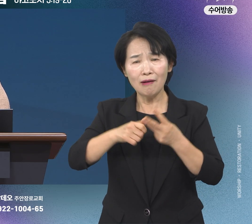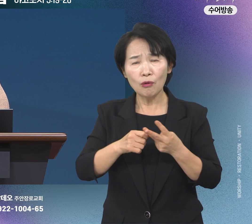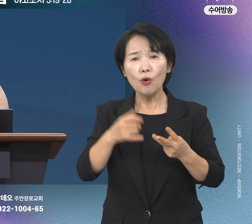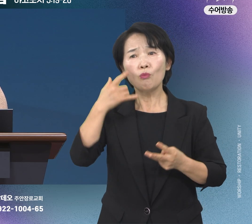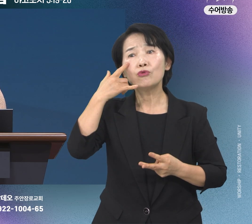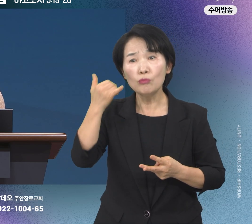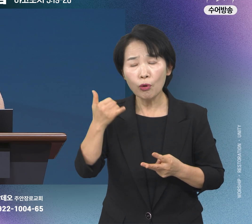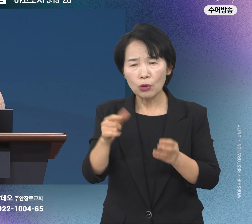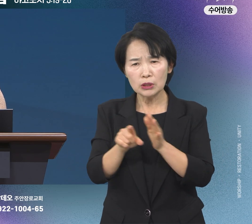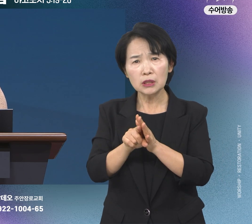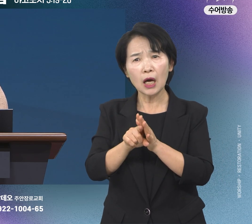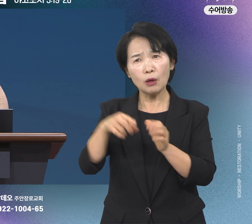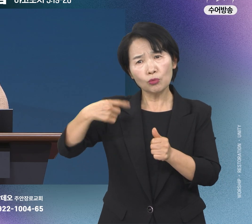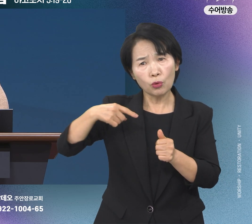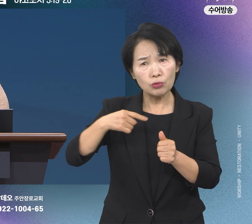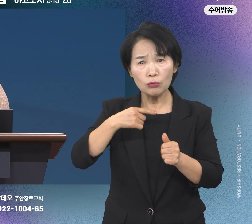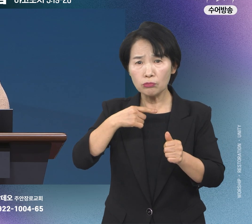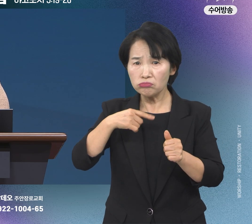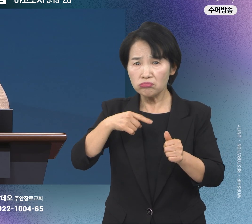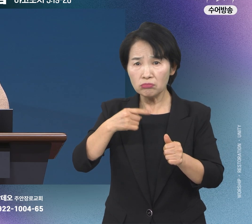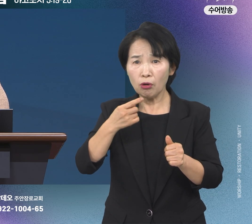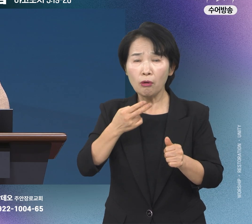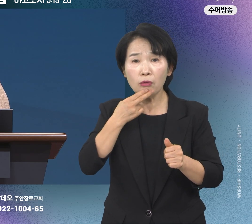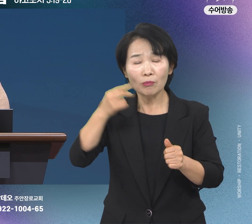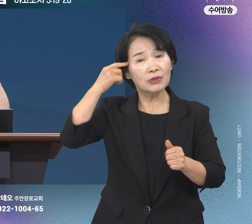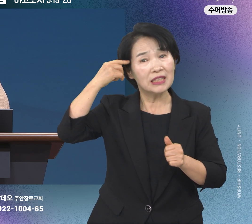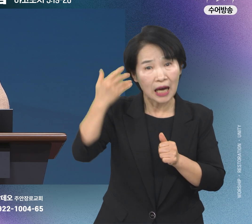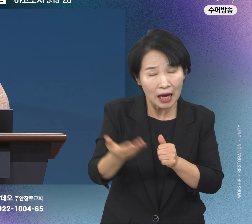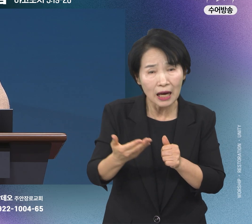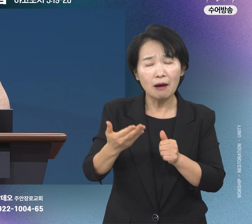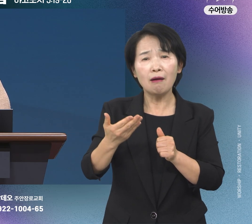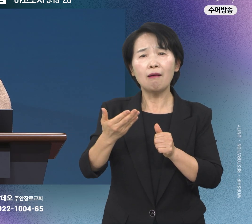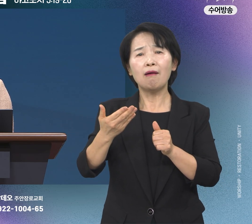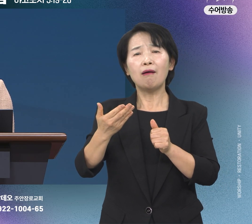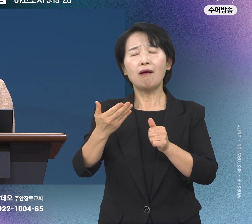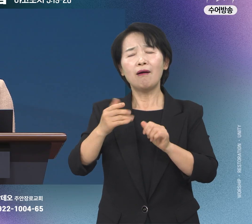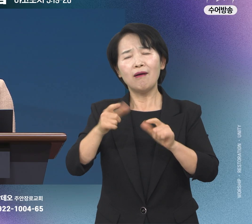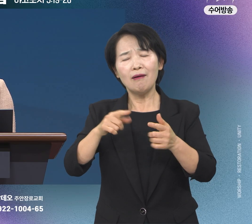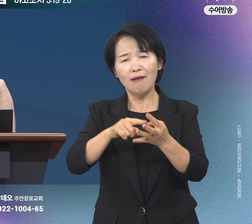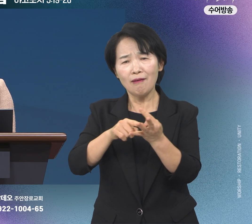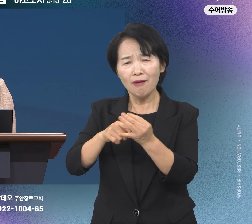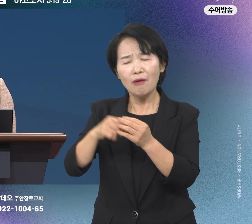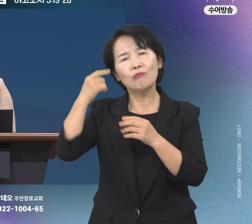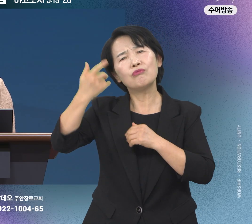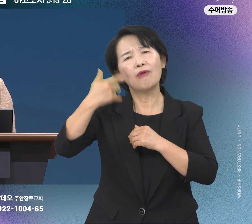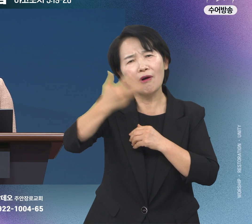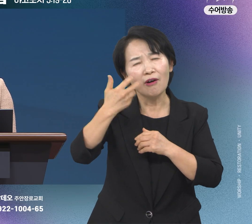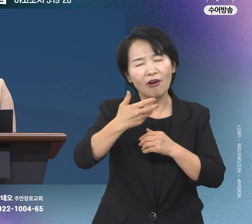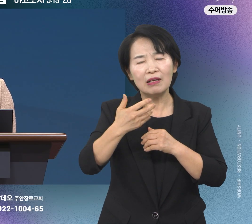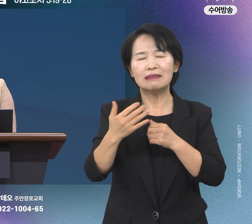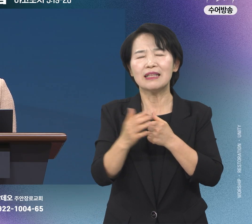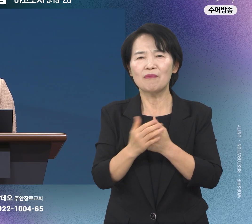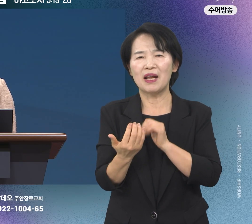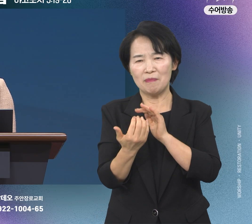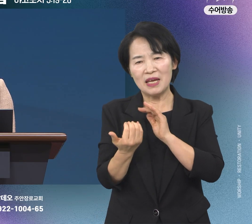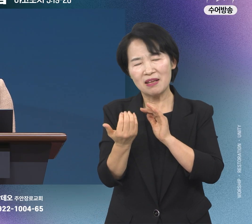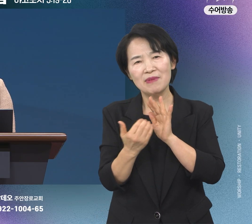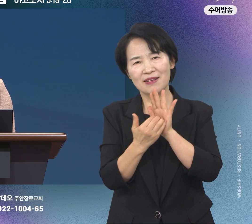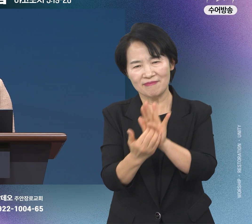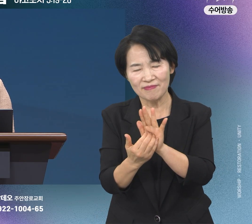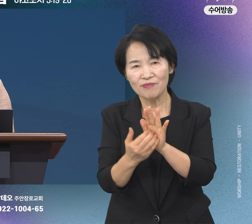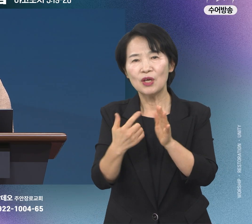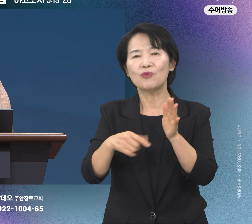어떻게 하라고 교육을 시킨 적은 없었니? 라고 그런 말들을 해주시기 때문에 제가 꼭